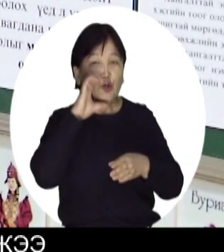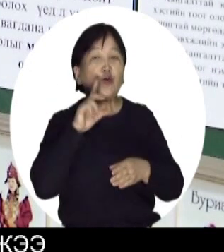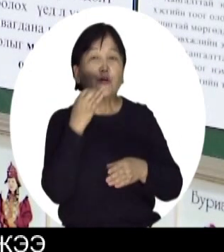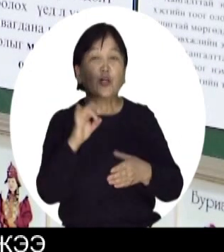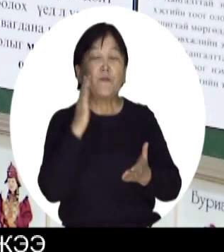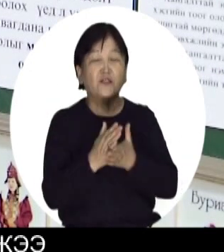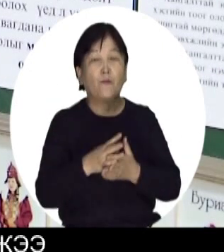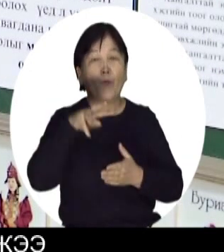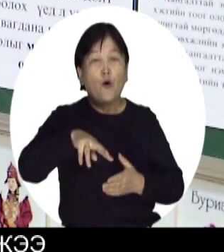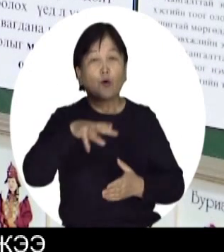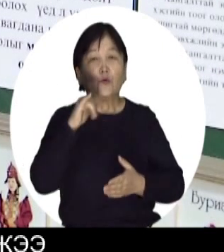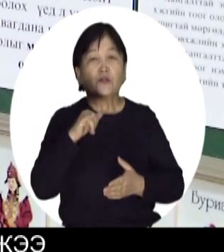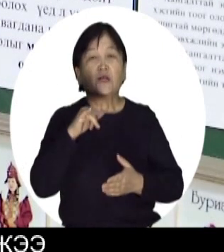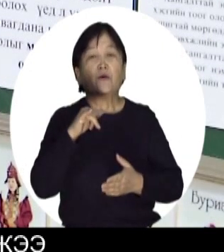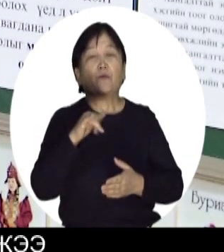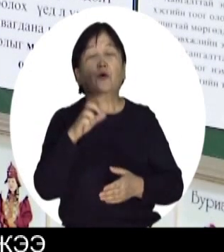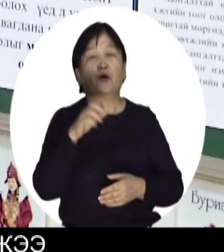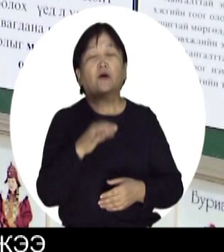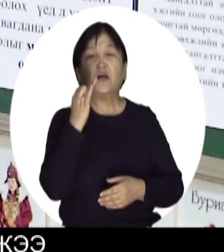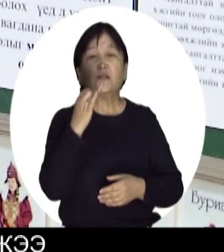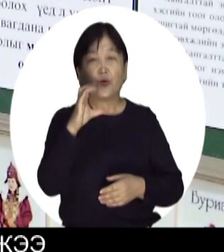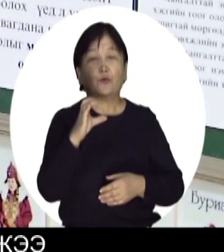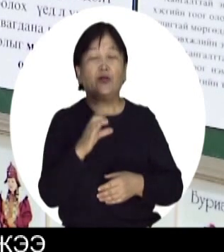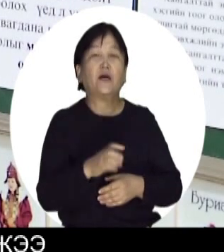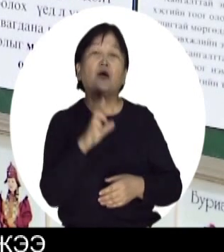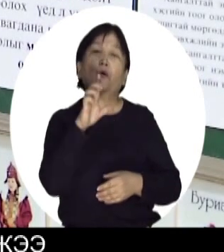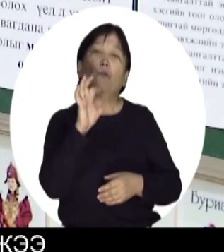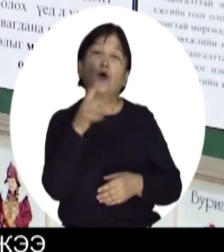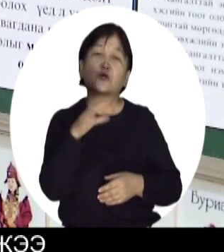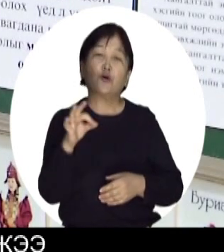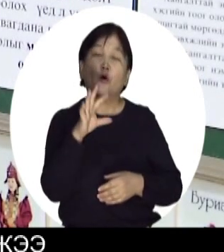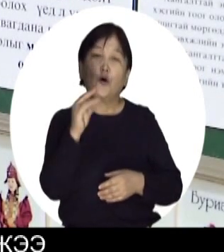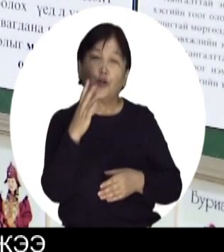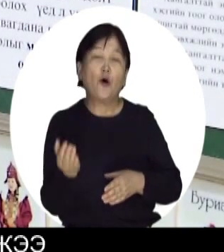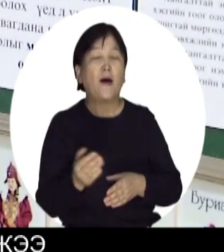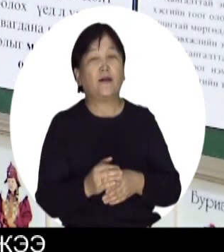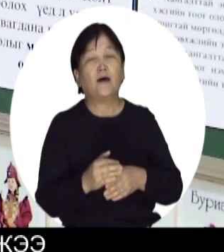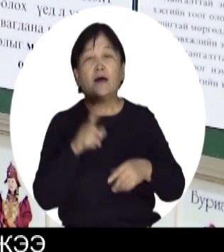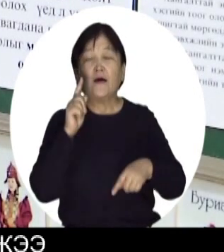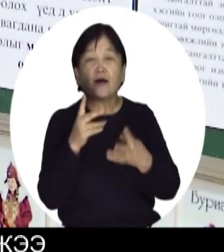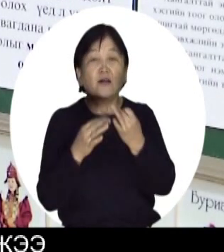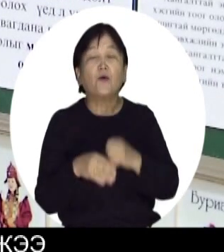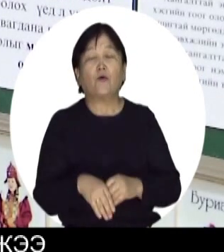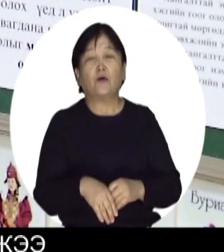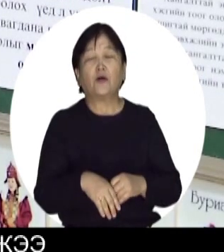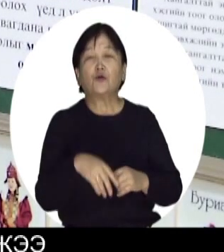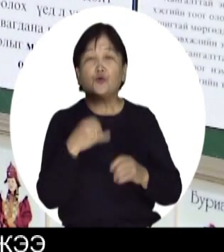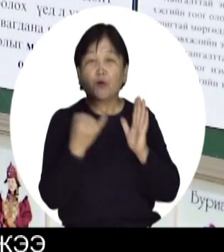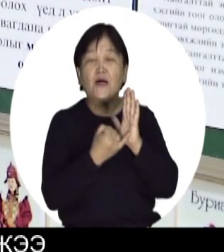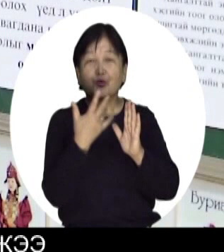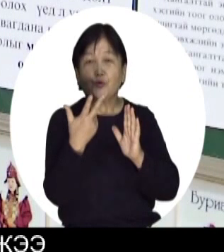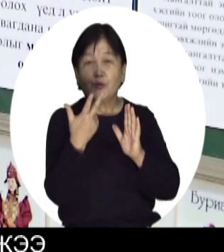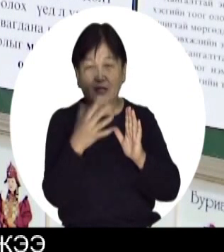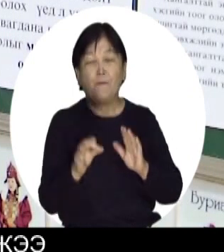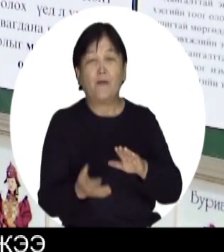улсын их сургуулийн босгоноо 650 гэж үзвэл за 650 ба түүнээс их оноо авсан сурагчид элсэн орох